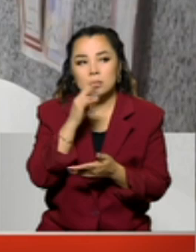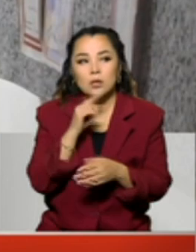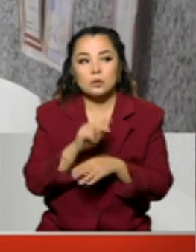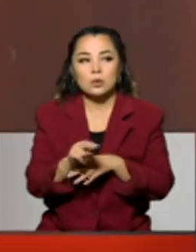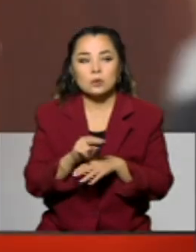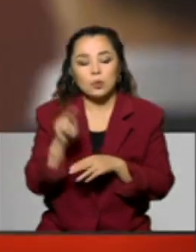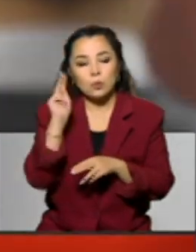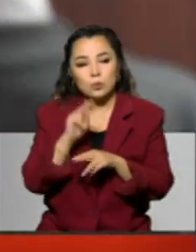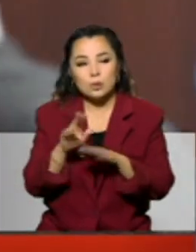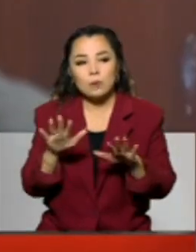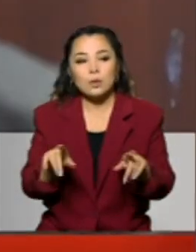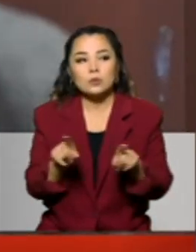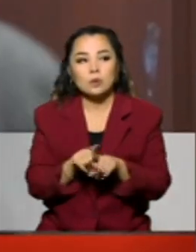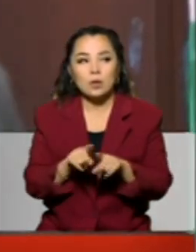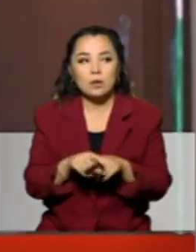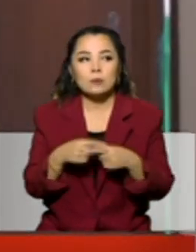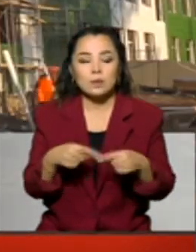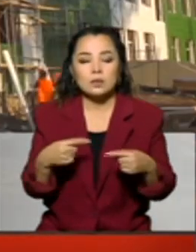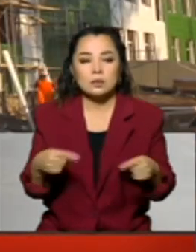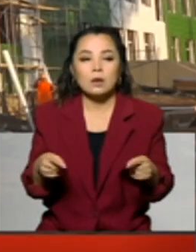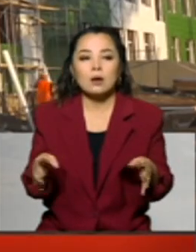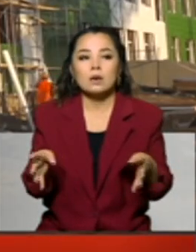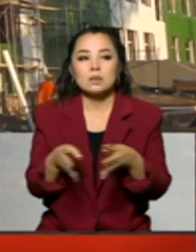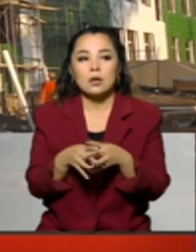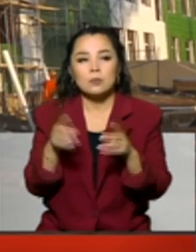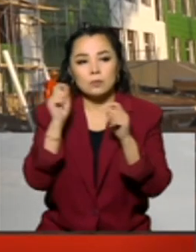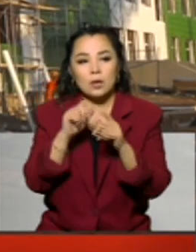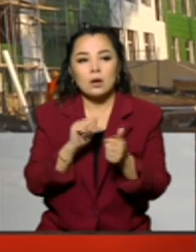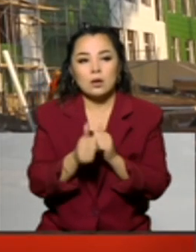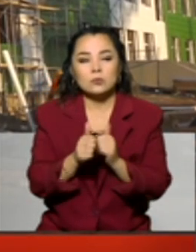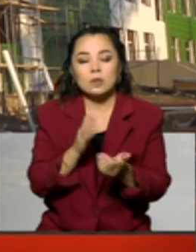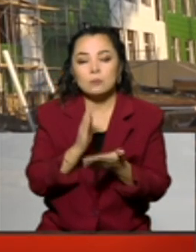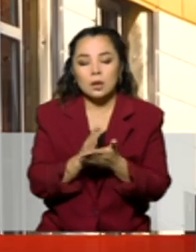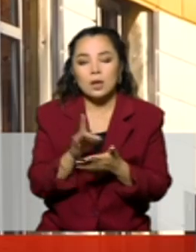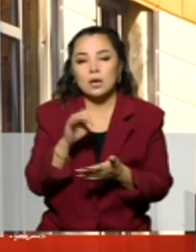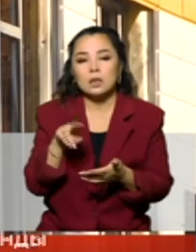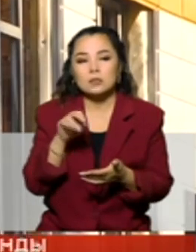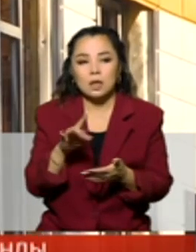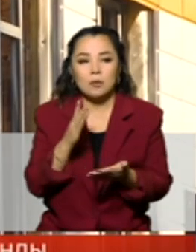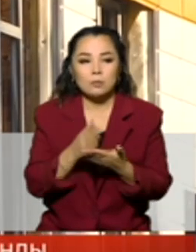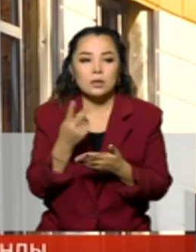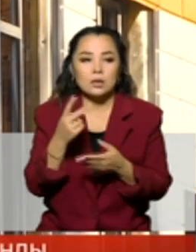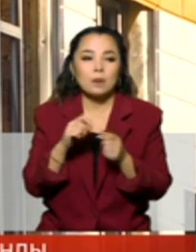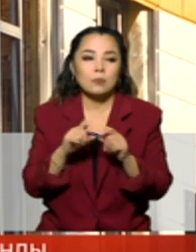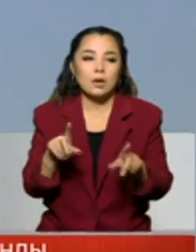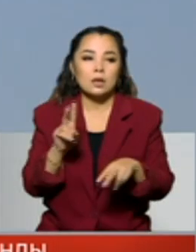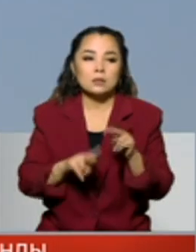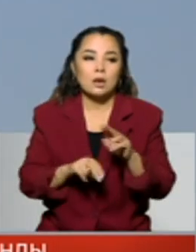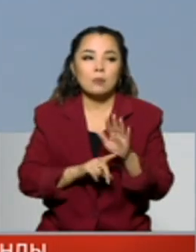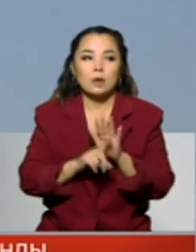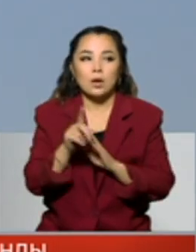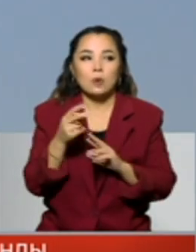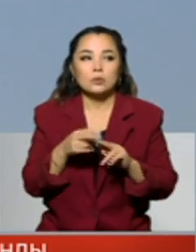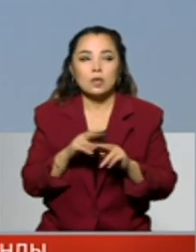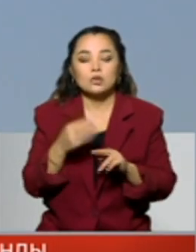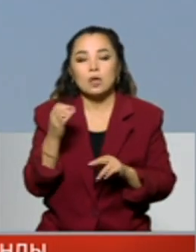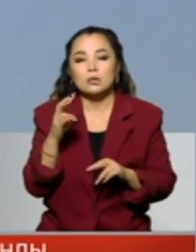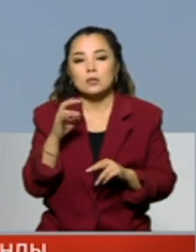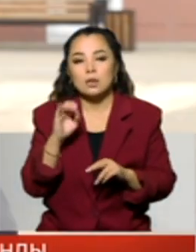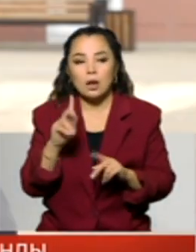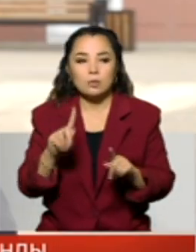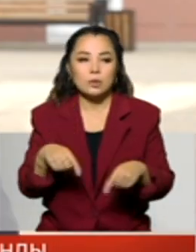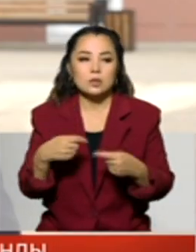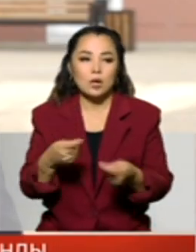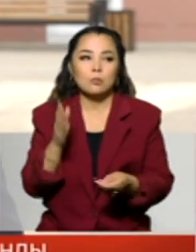келген оқушылар қаладағы басқа аралас мектептерге біртіндеп ауысып жатыр. Риддерде қазір екі мектептің құрылысы басталды, соның бірі Шаңыраққа